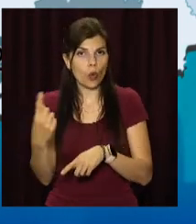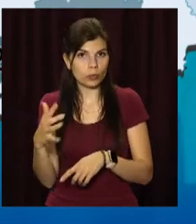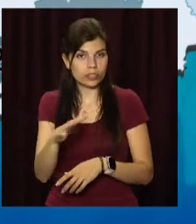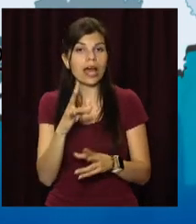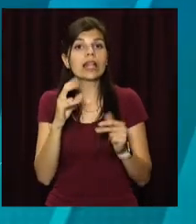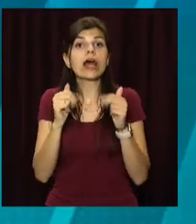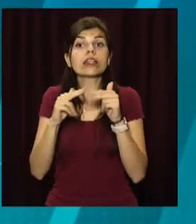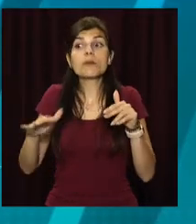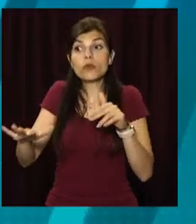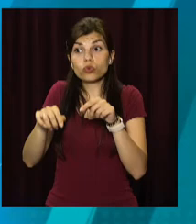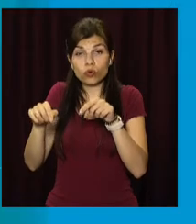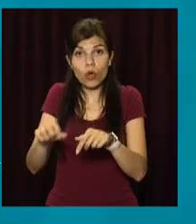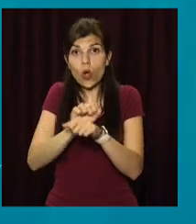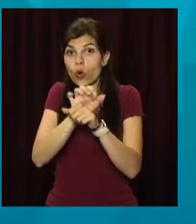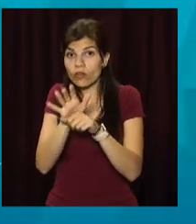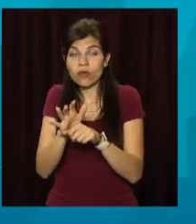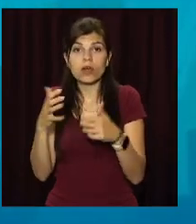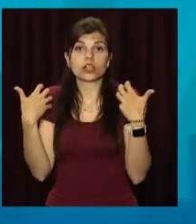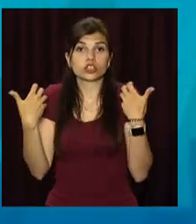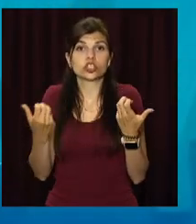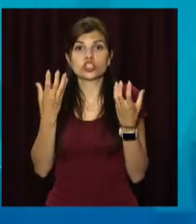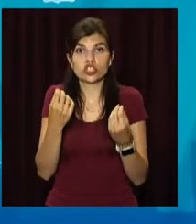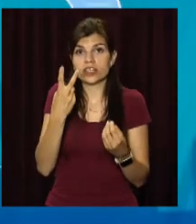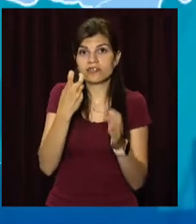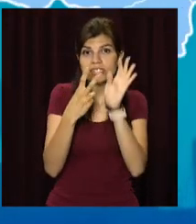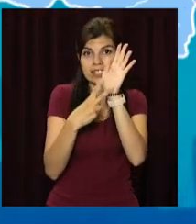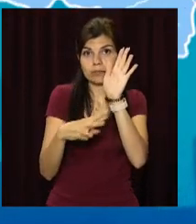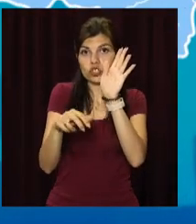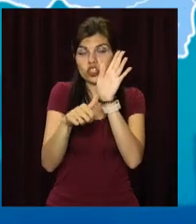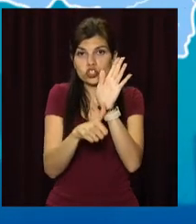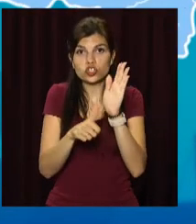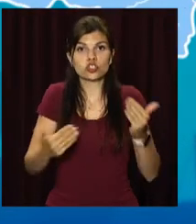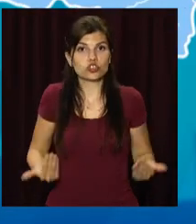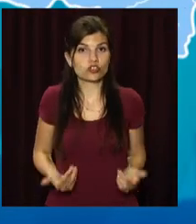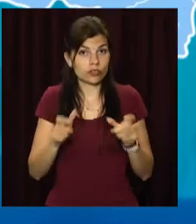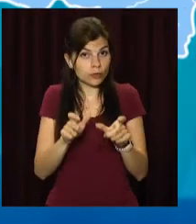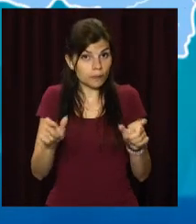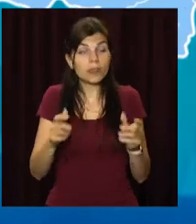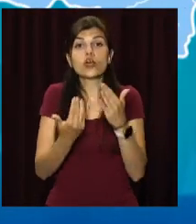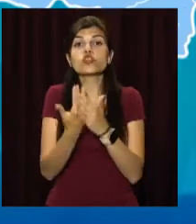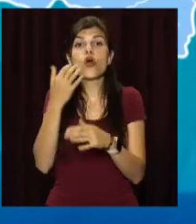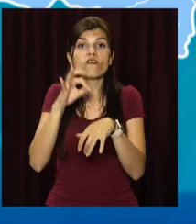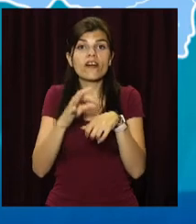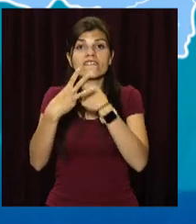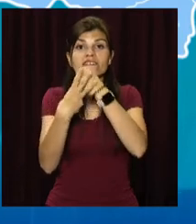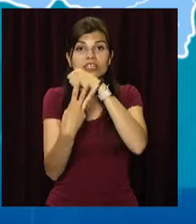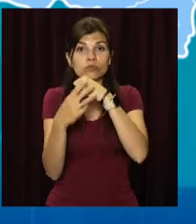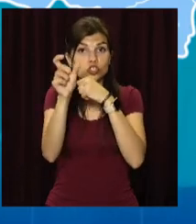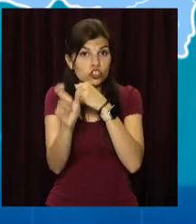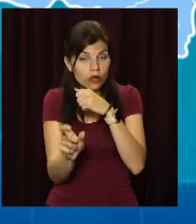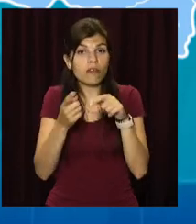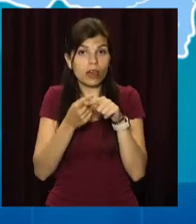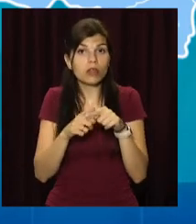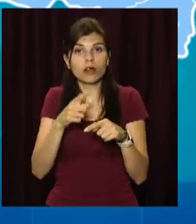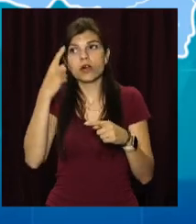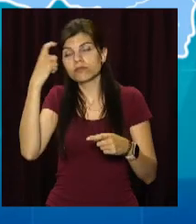На Дніпропетровщині ж коронавірус подолали ще 276 мешканців. Нових захворілих – 18. Про це